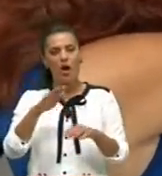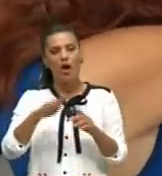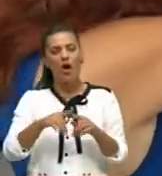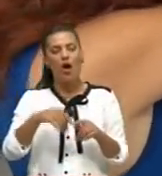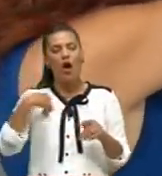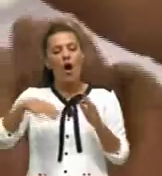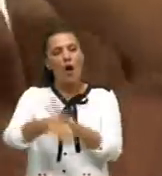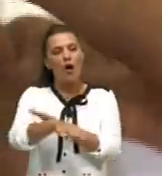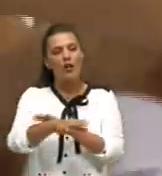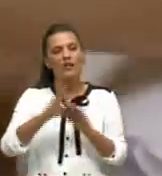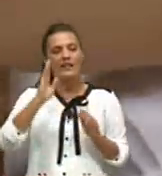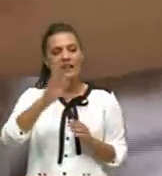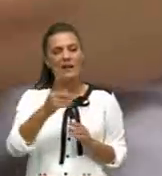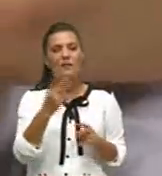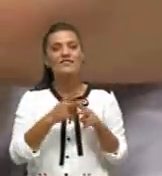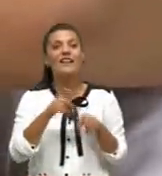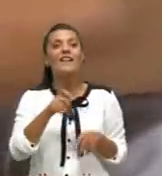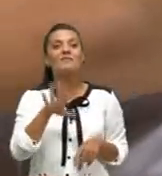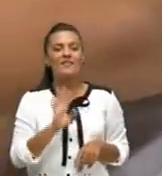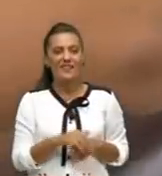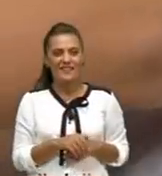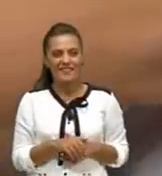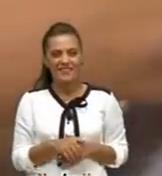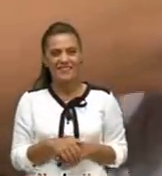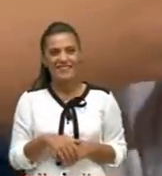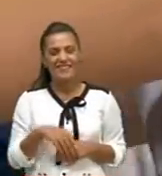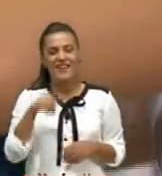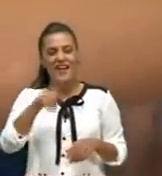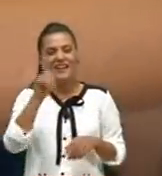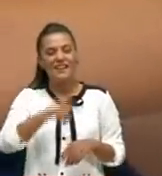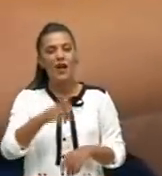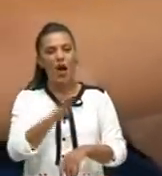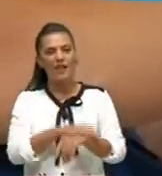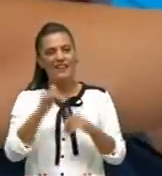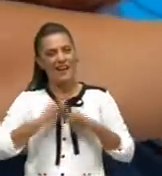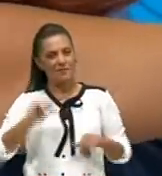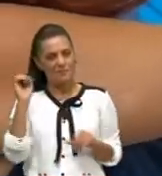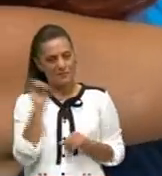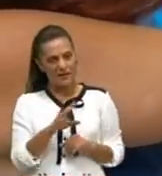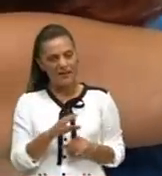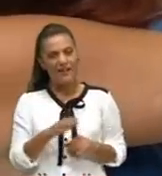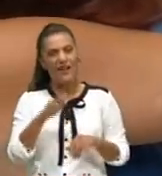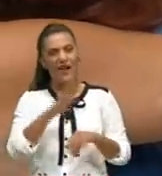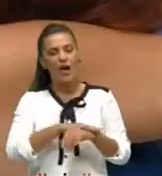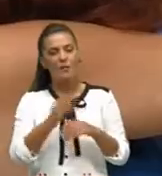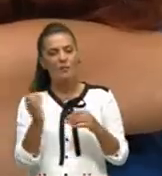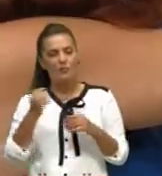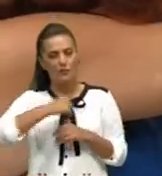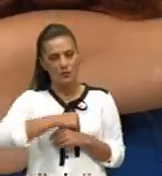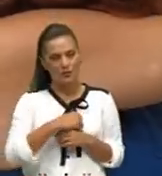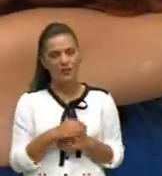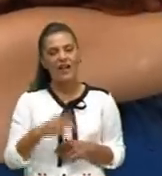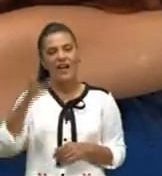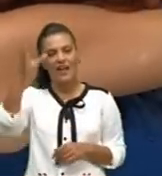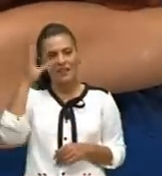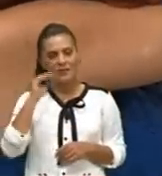tam ileride. Bir saniye. Acele etmeyelim. Şu kolunuzu rahat bırakın. Rahat bırakayım. Şöyle bükeceğiz böyle bakın. Heh, aynen böyle anladım işte